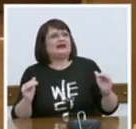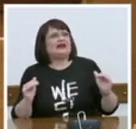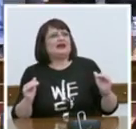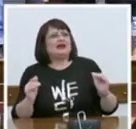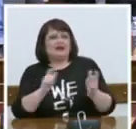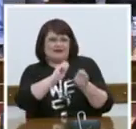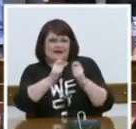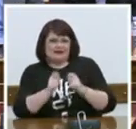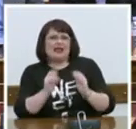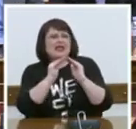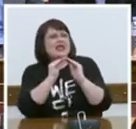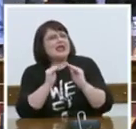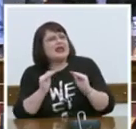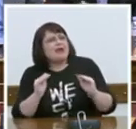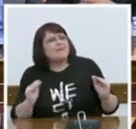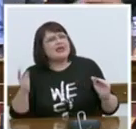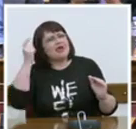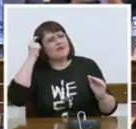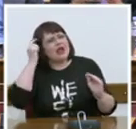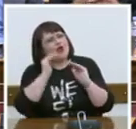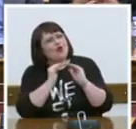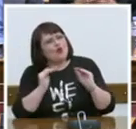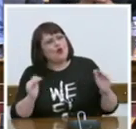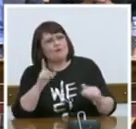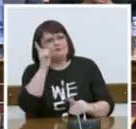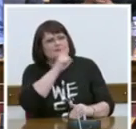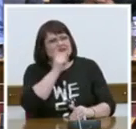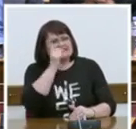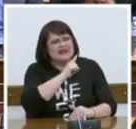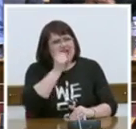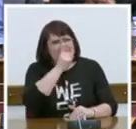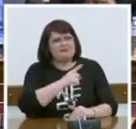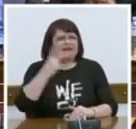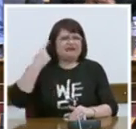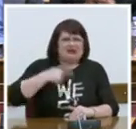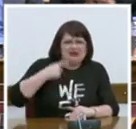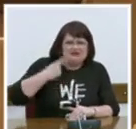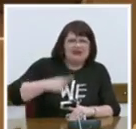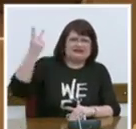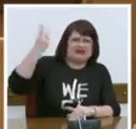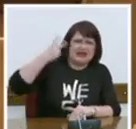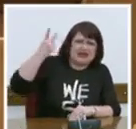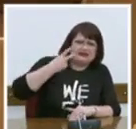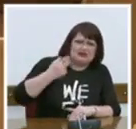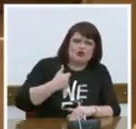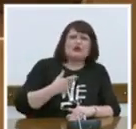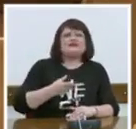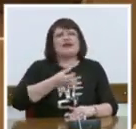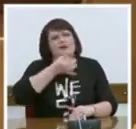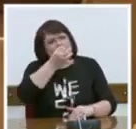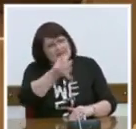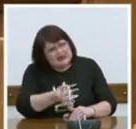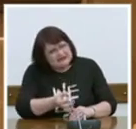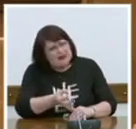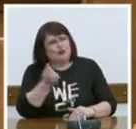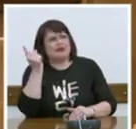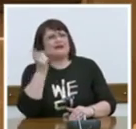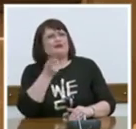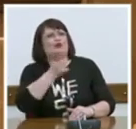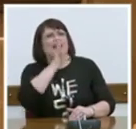ήρεμα πνεύματα. Με ψέματα θα μας συκοφαντείτε, με την αλήθεια θα σας τιμωρούμε.